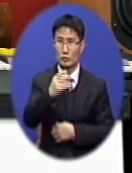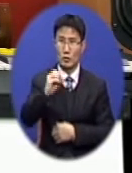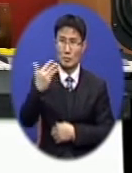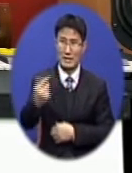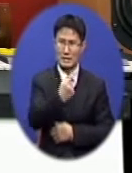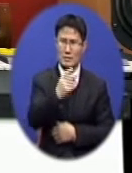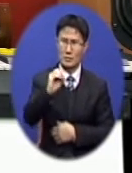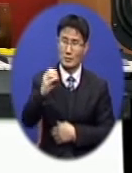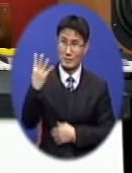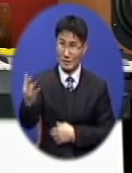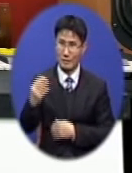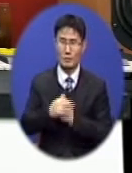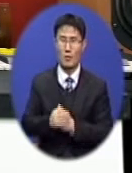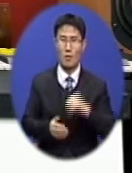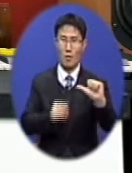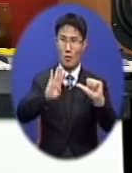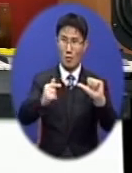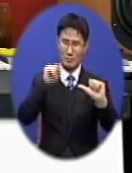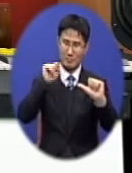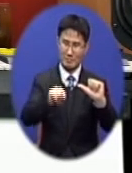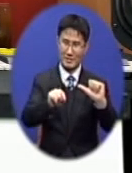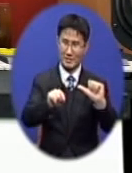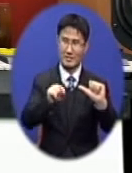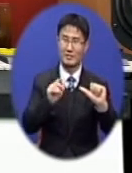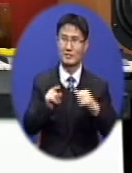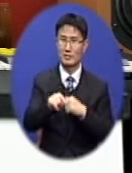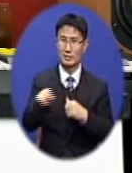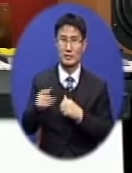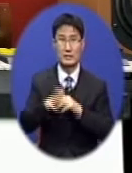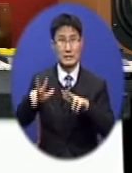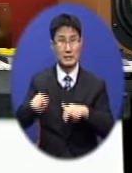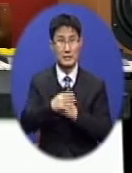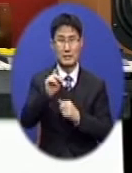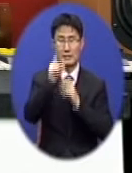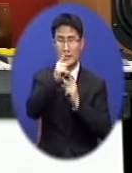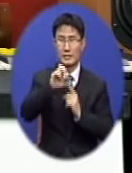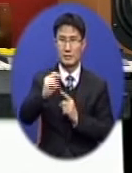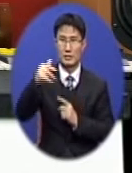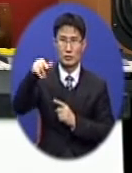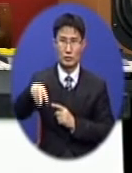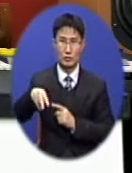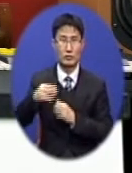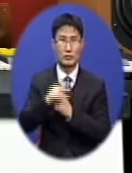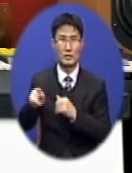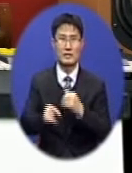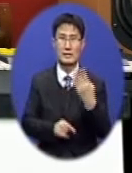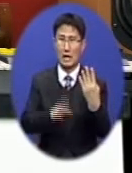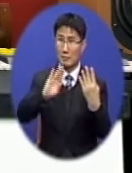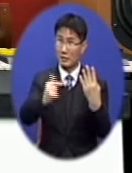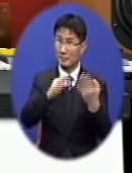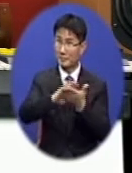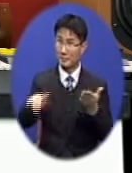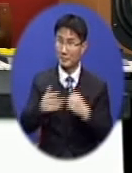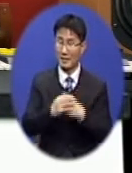060-608-1004번 누르시고 5번 시청자 참여고요. 네. 지금 부르실 이민규 학생 번호가 4번입니다. 네.